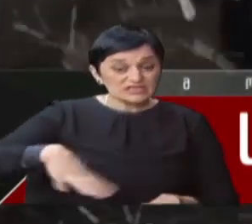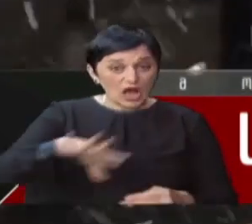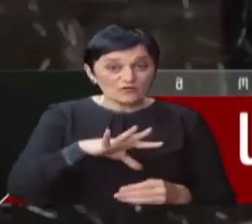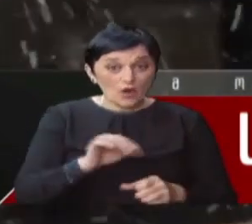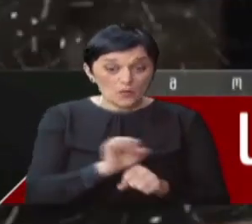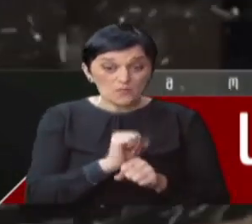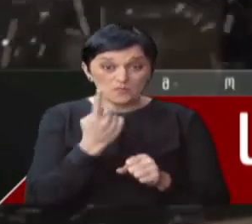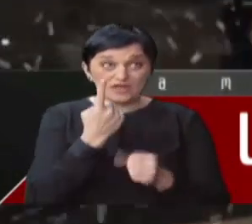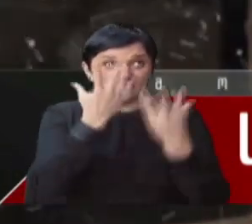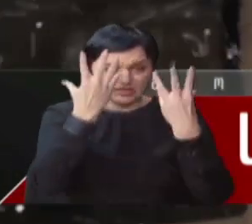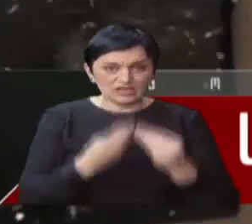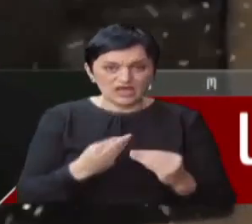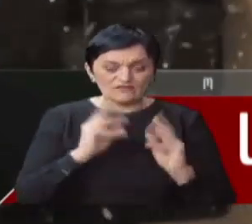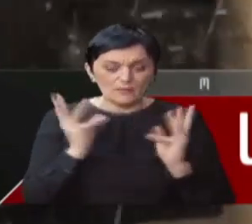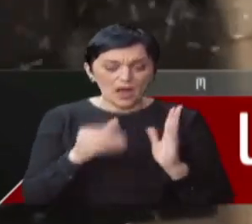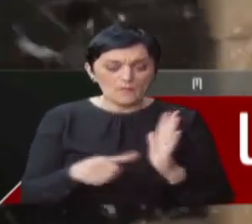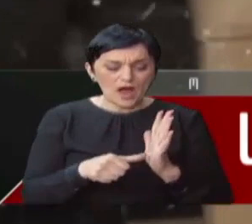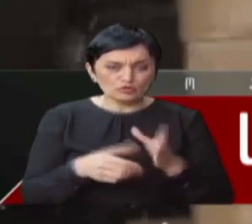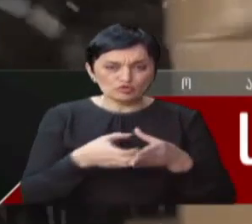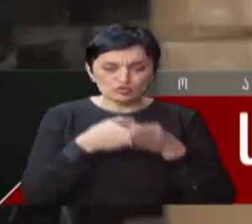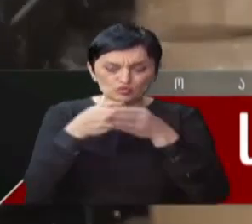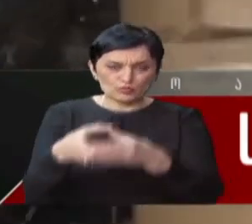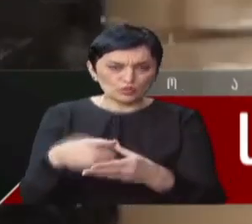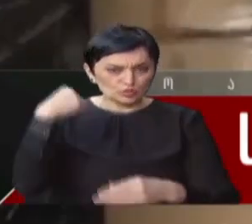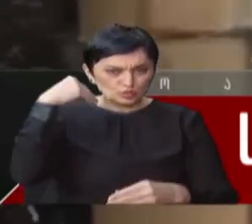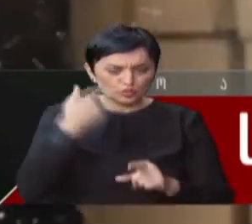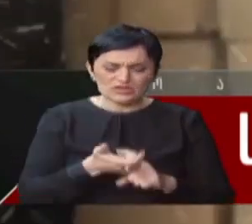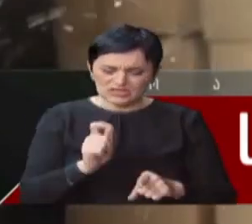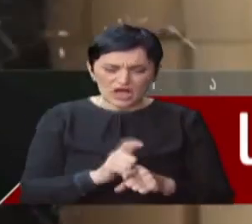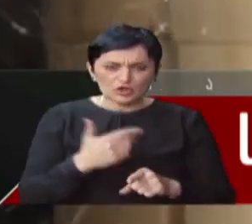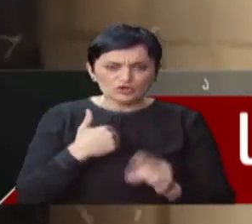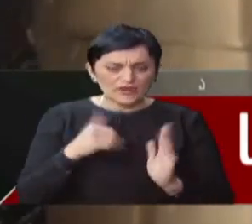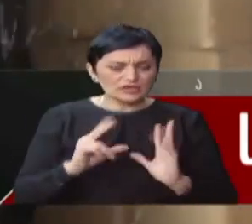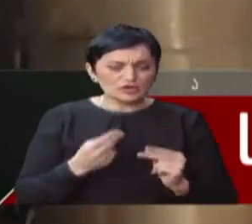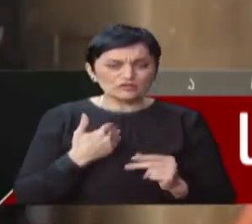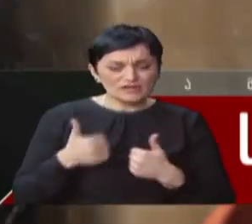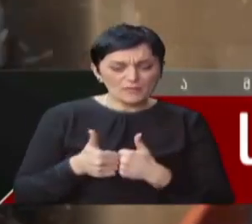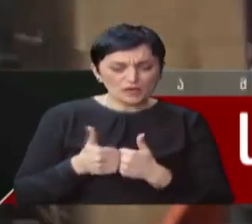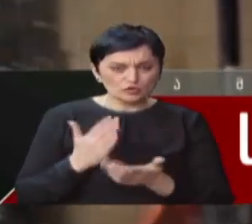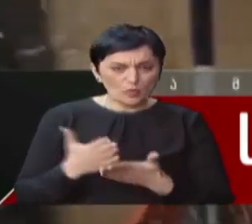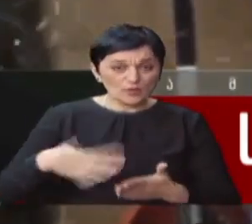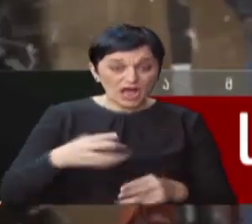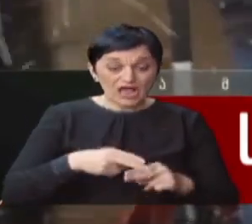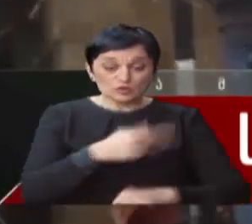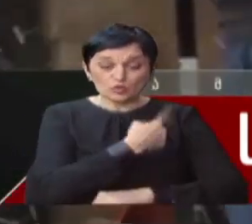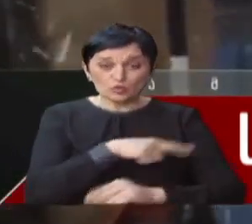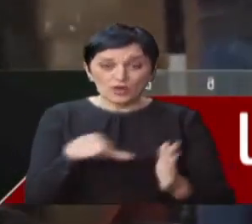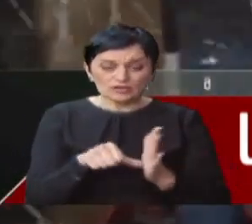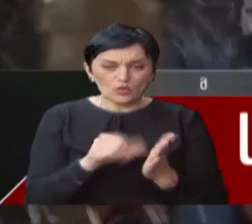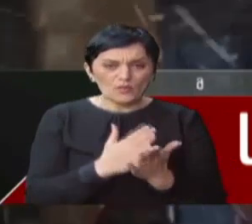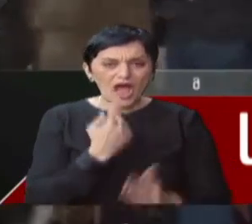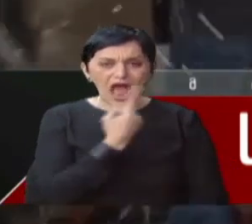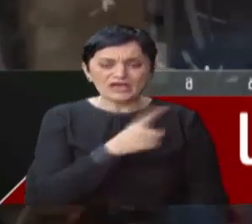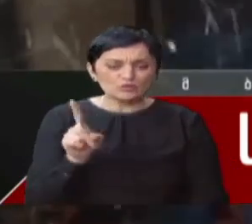მიწისძვრის პირველივე დღეებში მეხანძრე მაშველების ჯგუფი გაგზავნა თურქეთში. ძალიან გაგვიმართლა, რომ საქართველო ჩვენი მეზობელია. ეს ჰუმანიტარული დახმარება არის